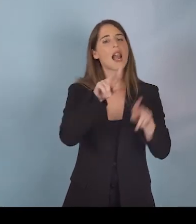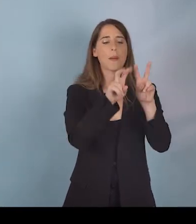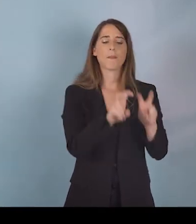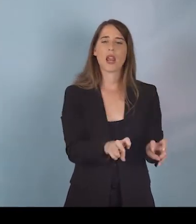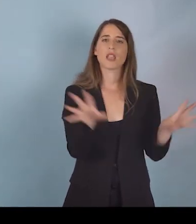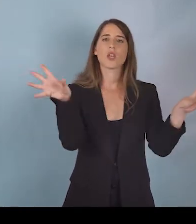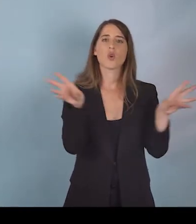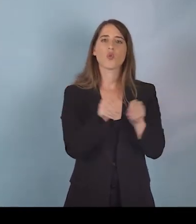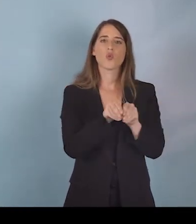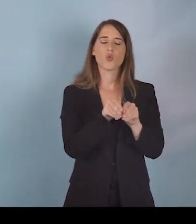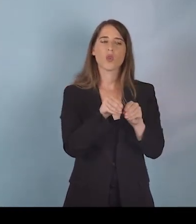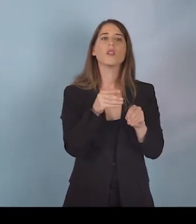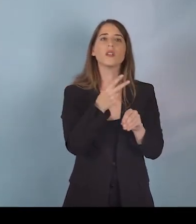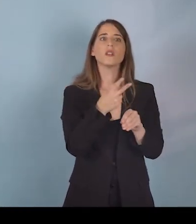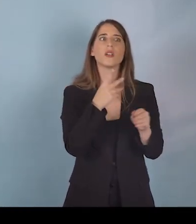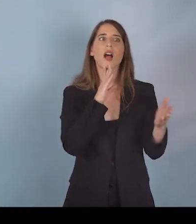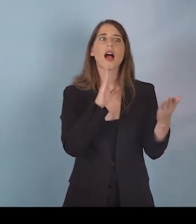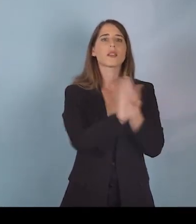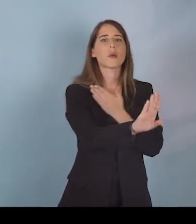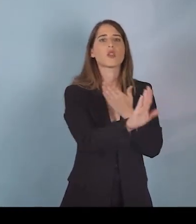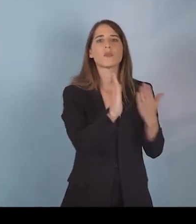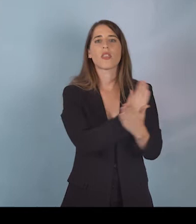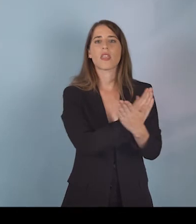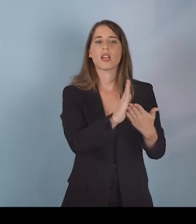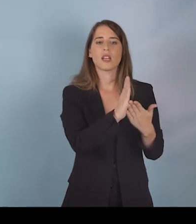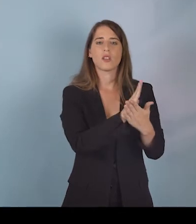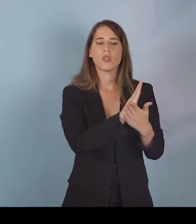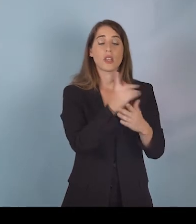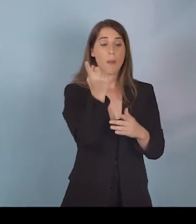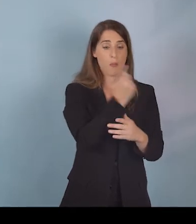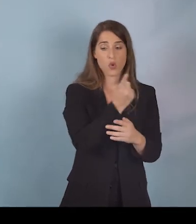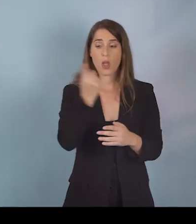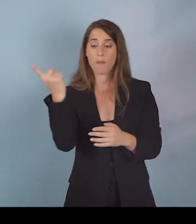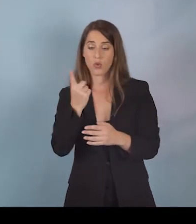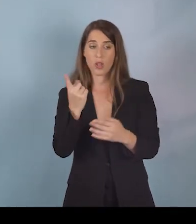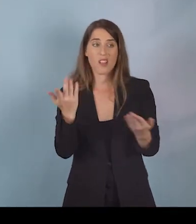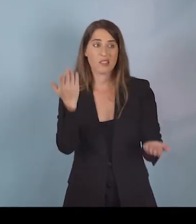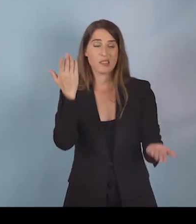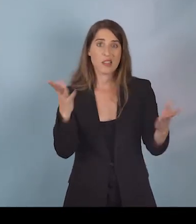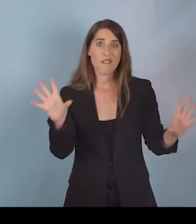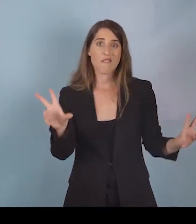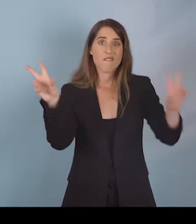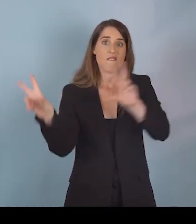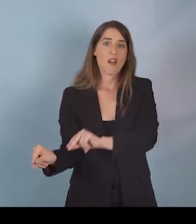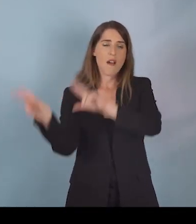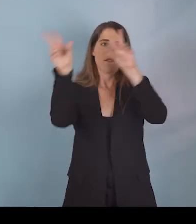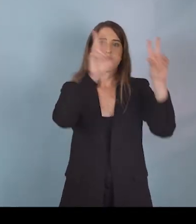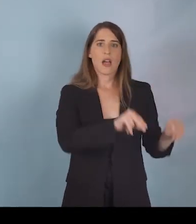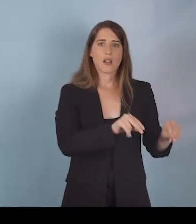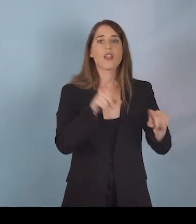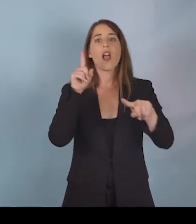επίσης, έχει γίνει το 2019 μια άλλη μελέτη για την κατά των διακρίσεων, και τα ποσοστά